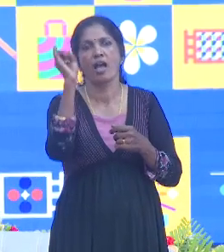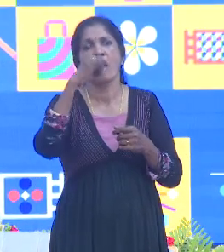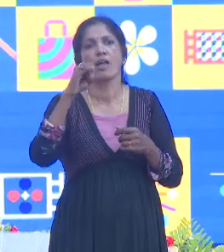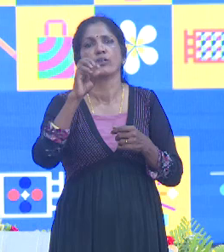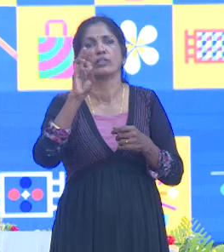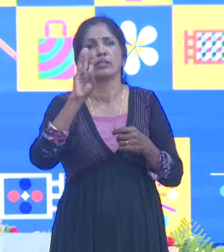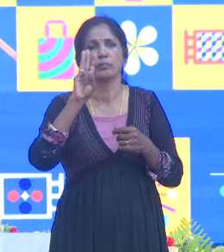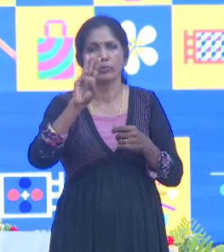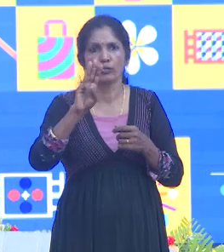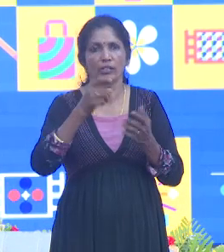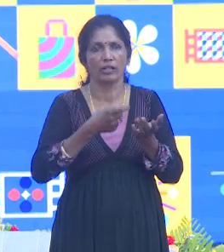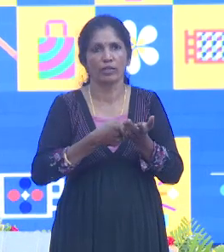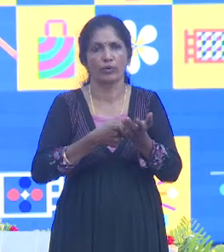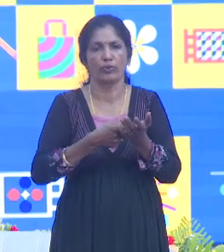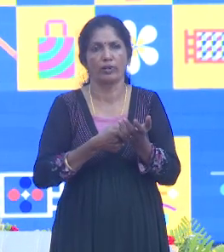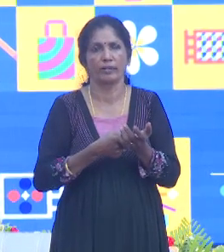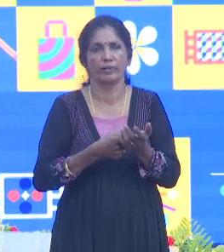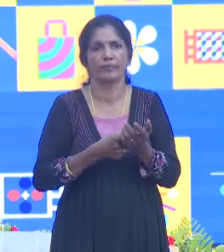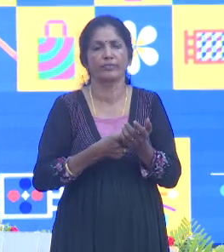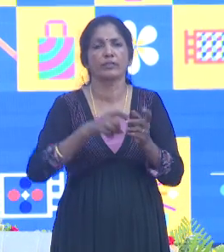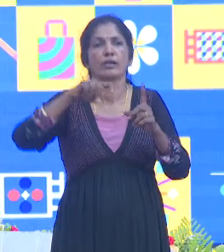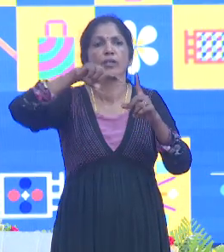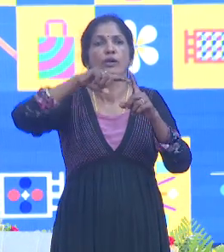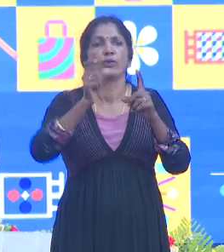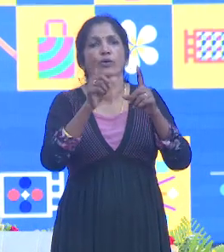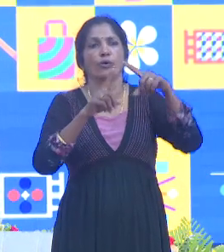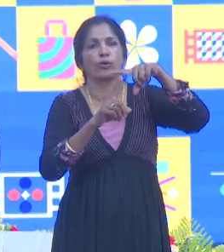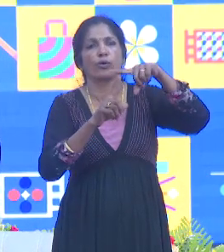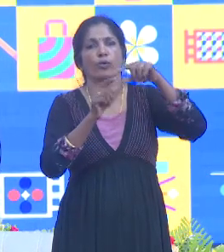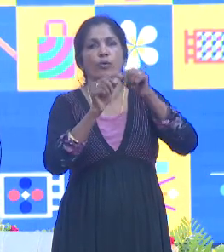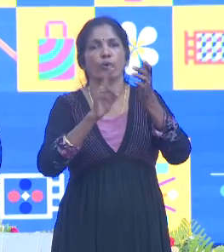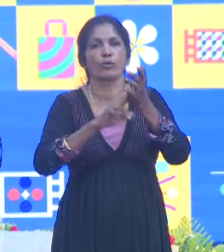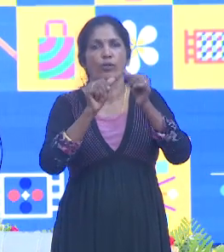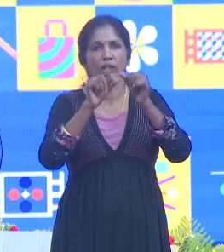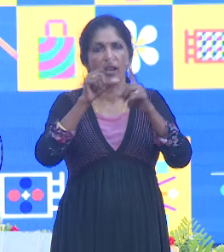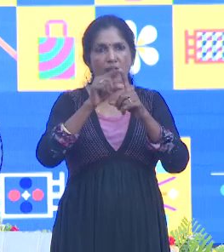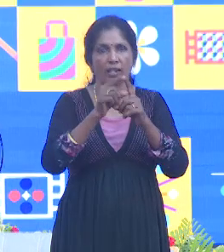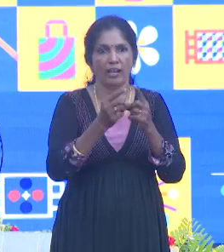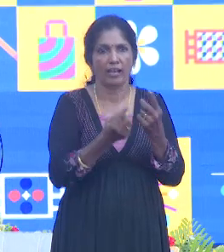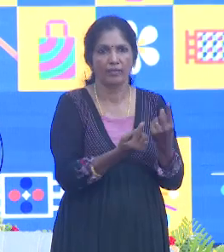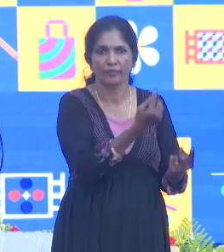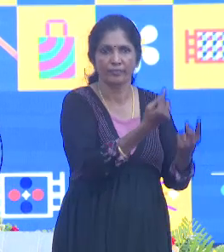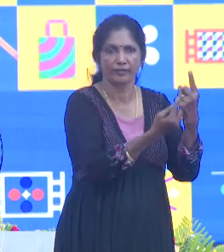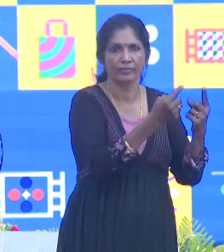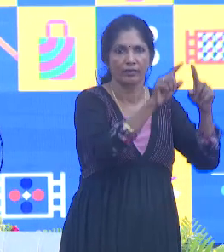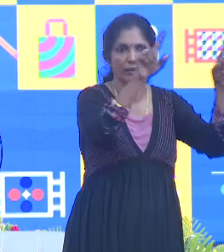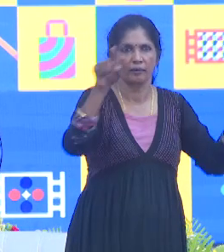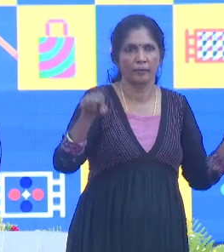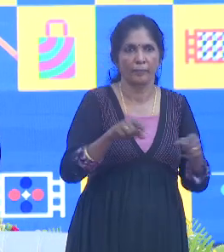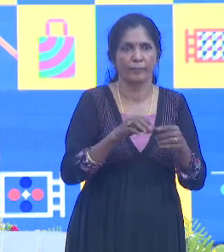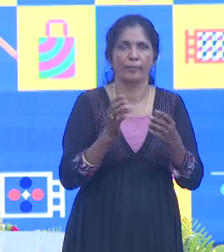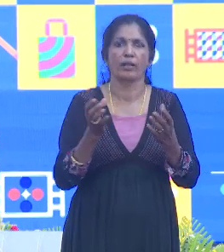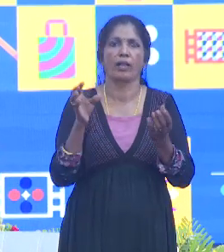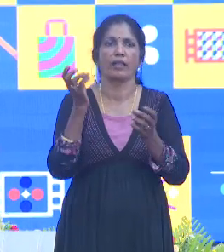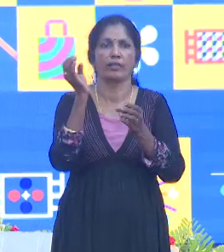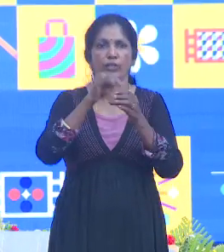63-ലെ നിയമം കൊണ്ടുവരുമ്പോൾ ആദ്യം കുട്ടനാട്ടെ പാടശേഖരങ്ങൾ ഉൾപ്പെടെ അതിനകത്ത് ഉൾപ്പെടുത്തിയിരുന്നു. അതുകൊണ്ടാണ് ഏക്കറേജ് ഒരുപാടായി കണ്ടത്.